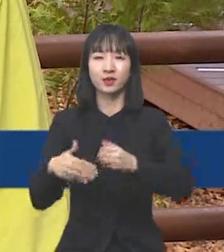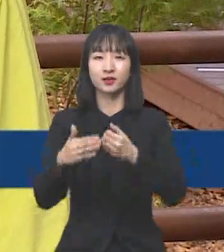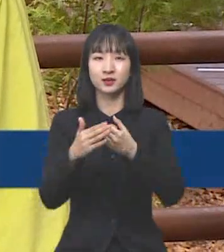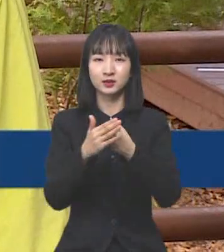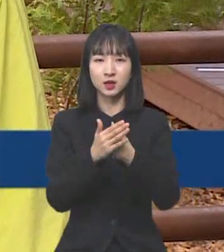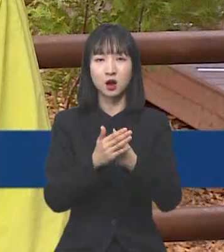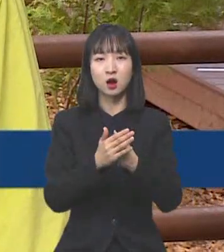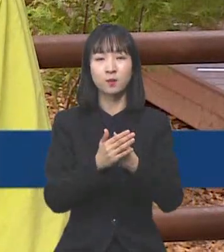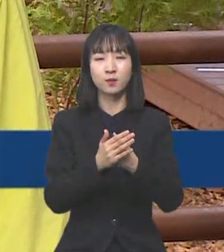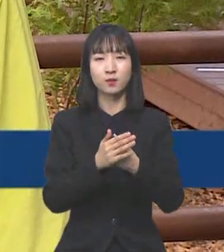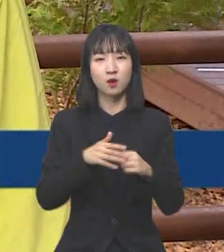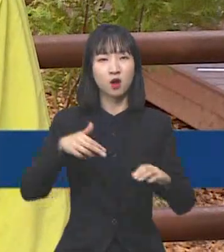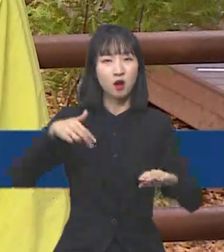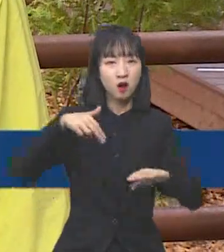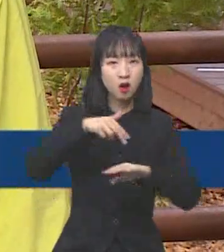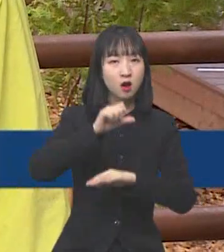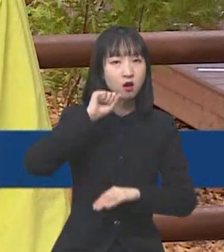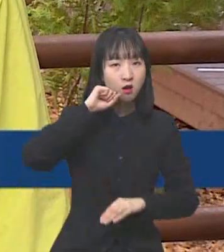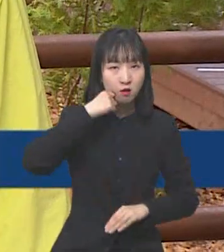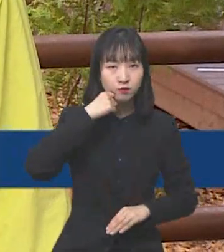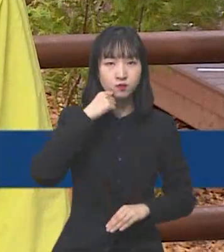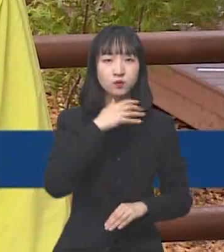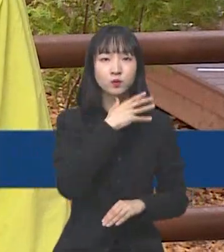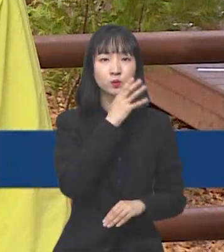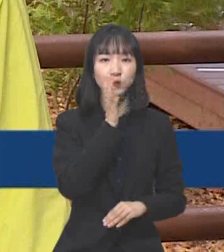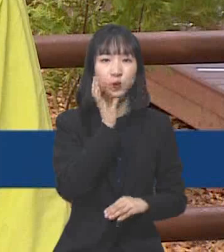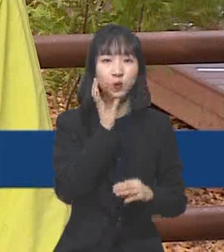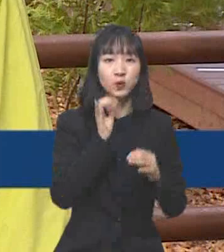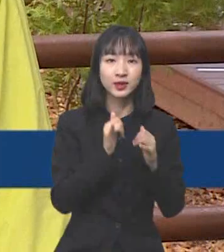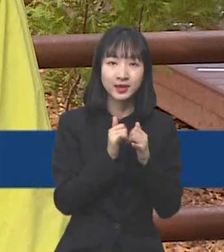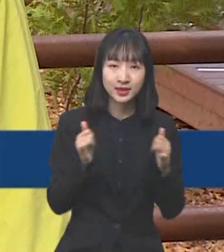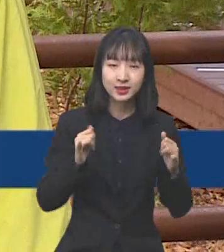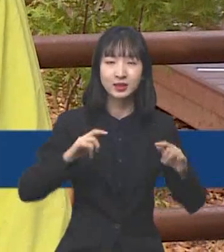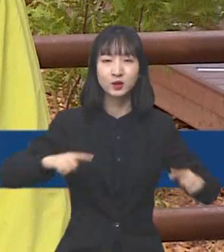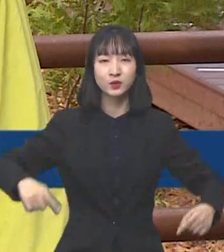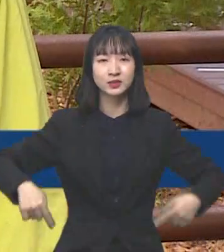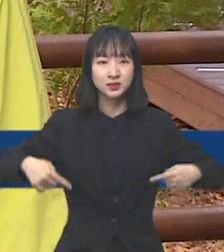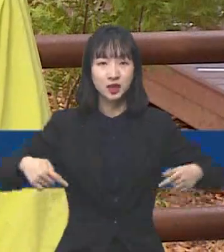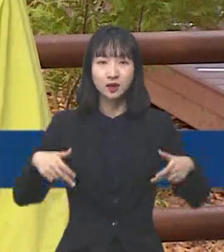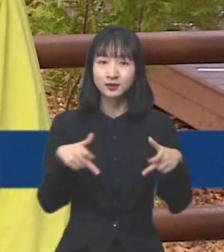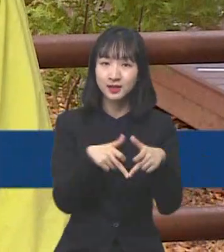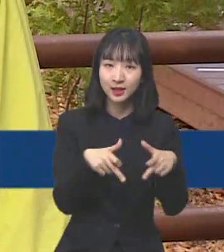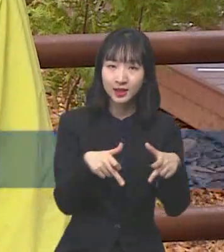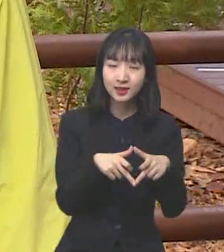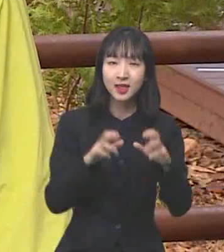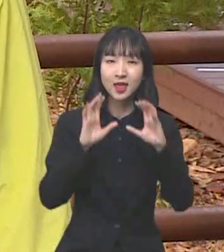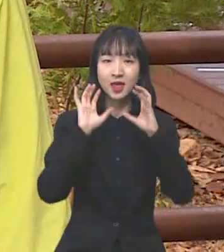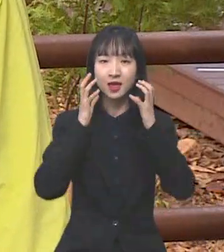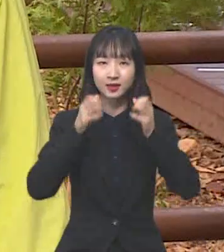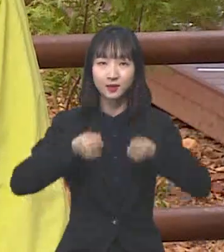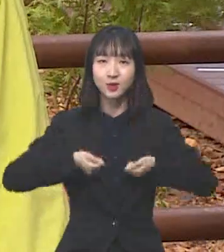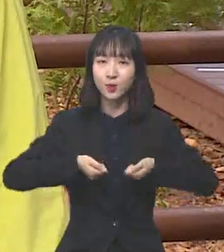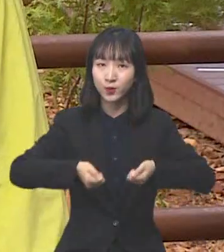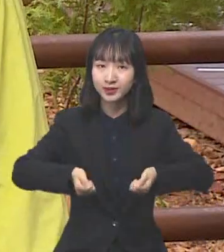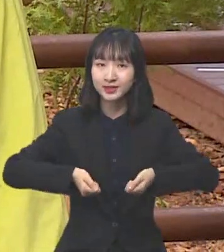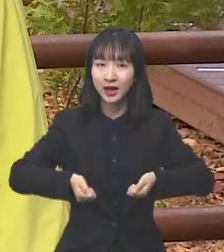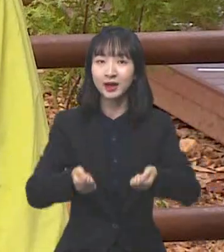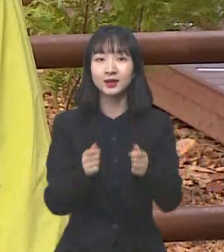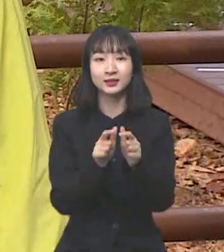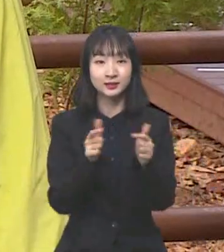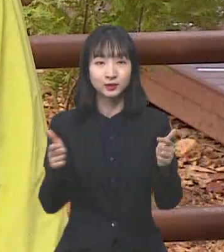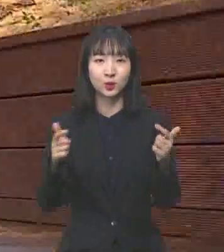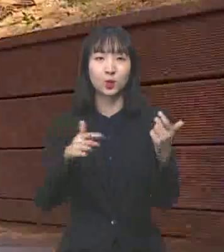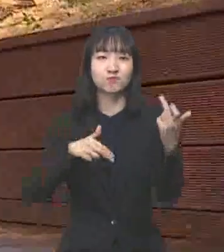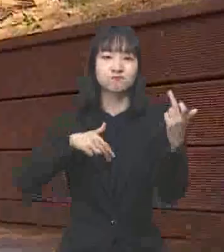취 학자들 그가 쉽게 얘기하면 우리 어르신들이 나 또 실체 어 또 어 유모차가 올라갈 수 있는 그런 공간을